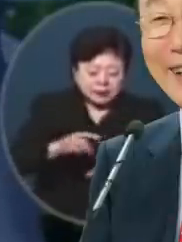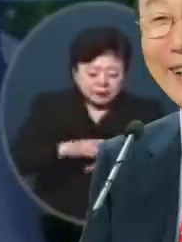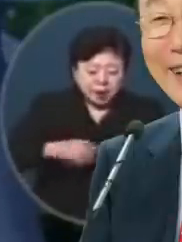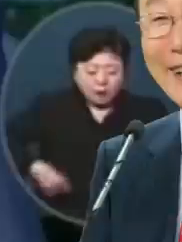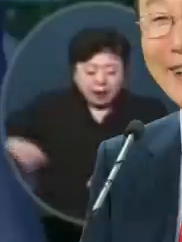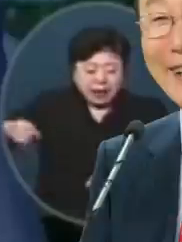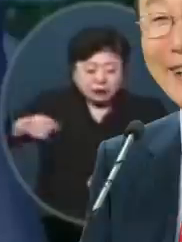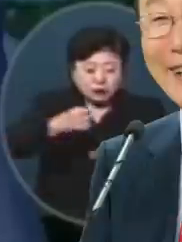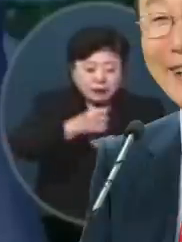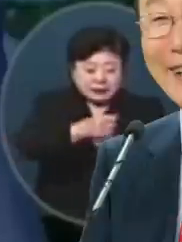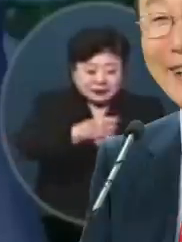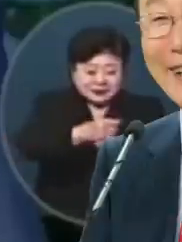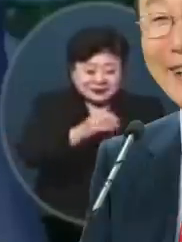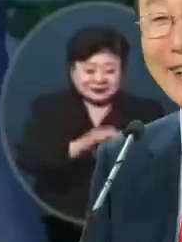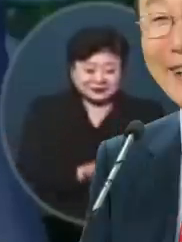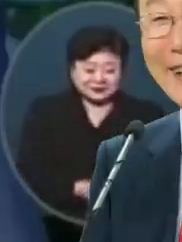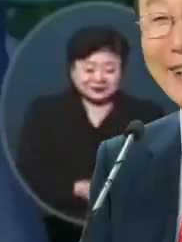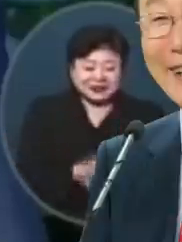남자는